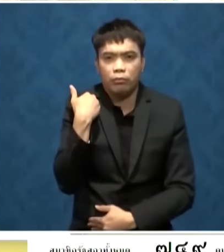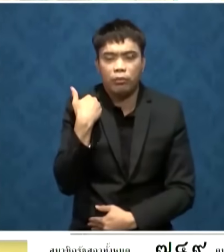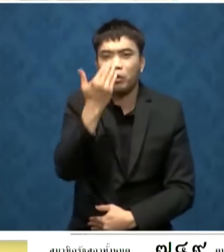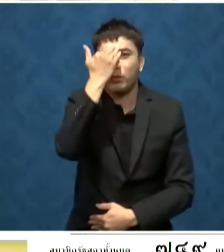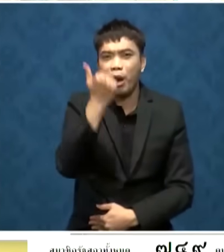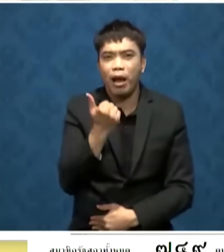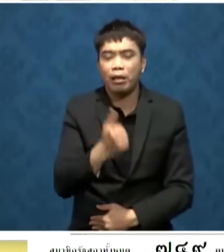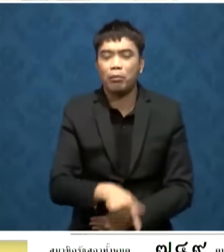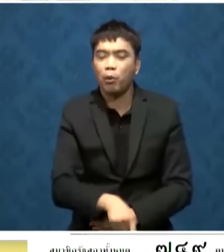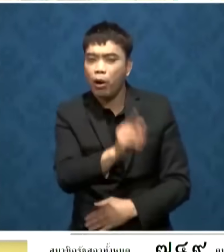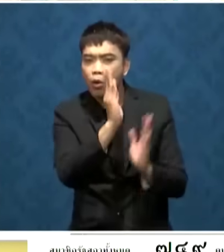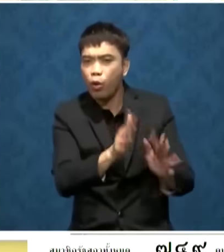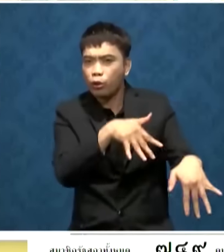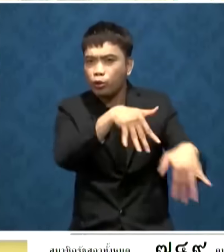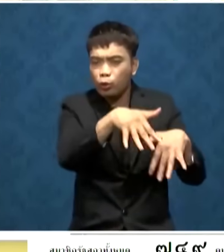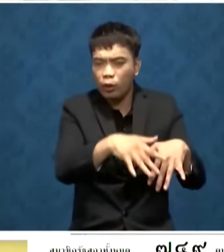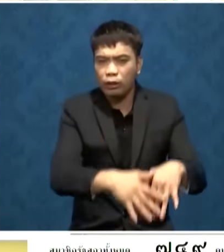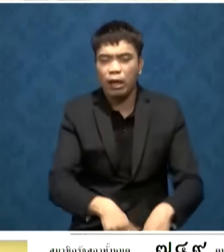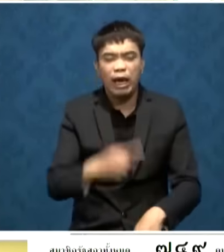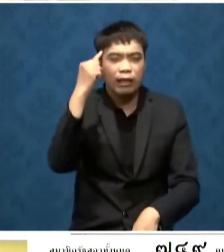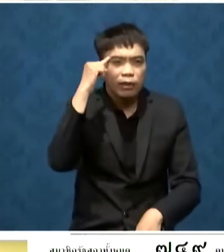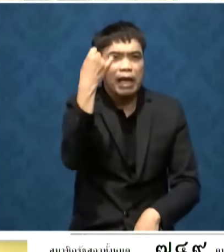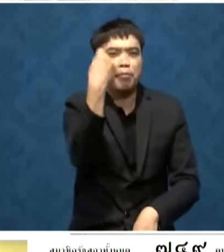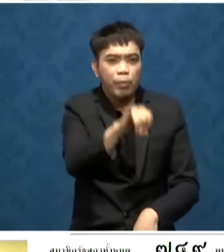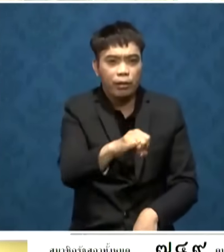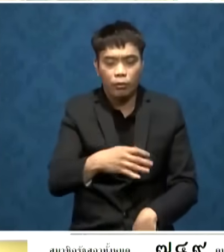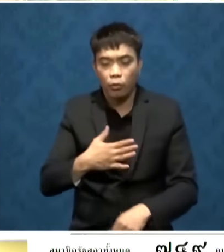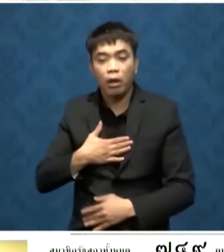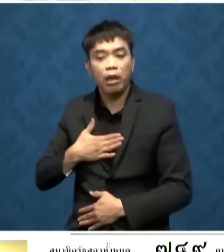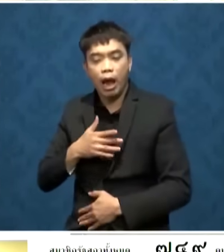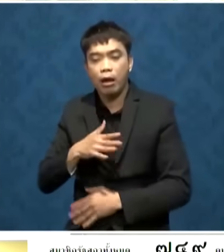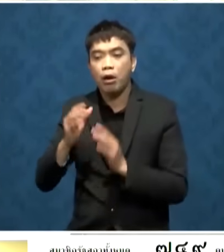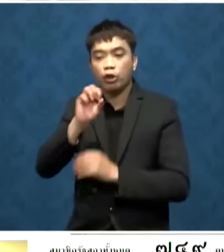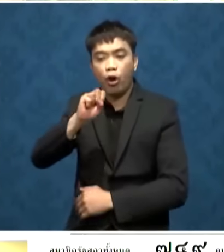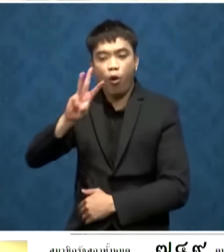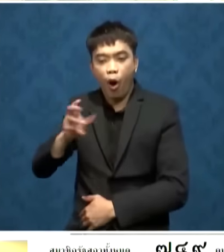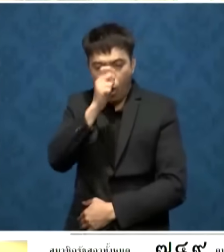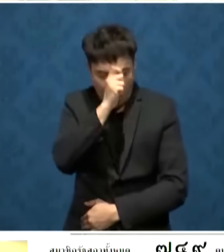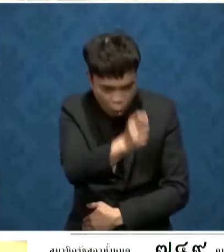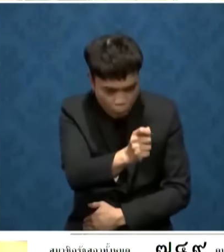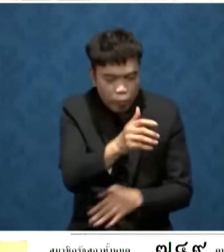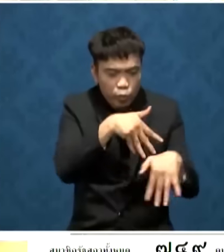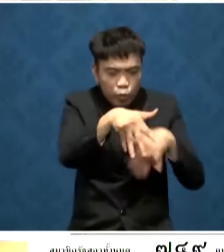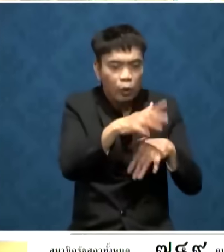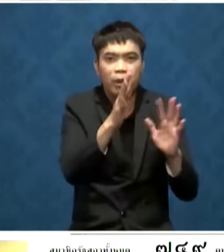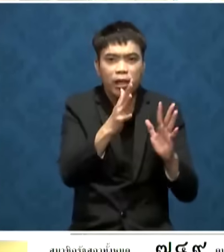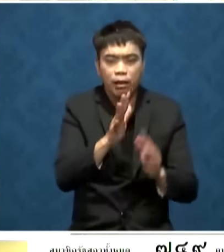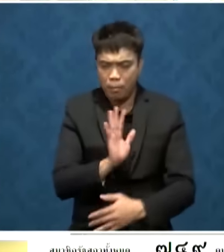กลัวว่าท่านจะเข้าใจผิดว่าไม่ให้ความเคารพไม่ให้ความเกรงใจเสียงของประชาชน